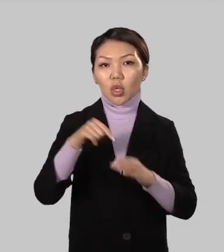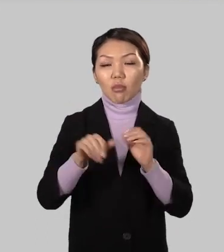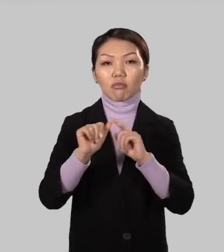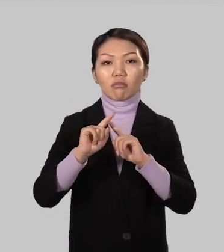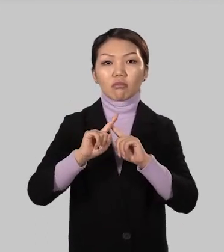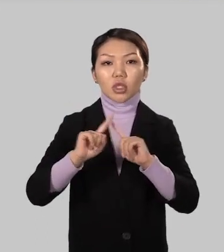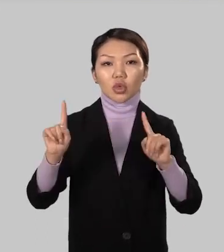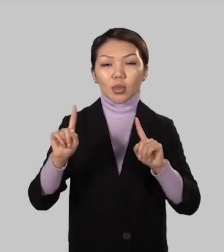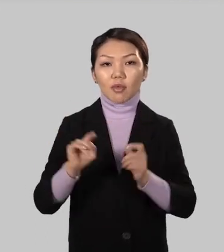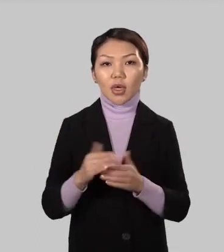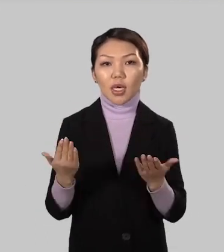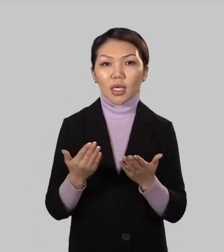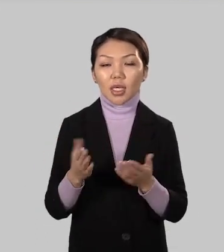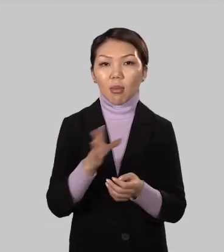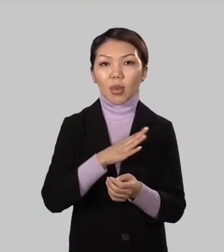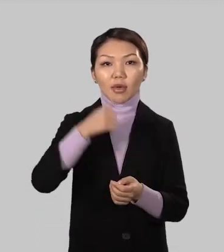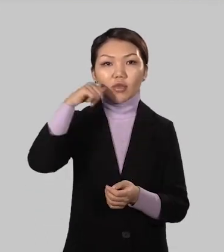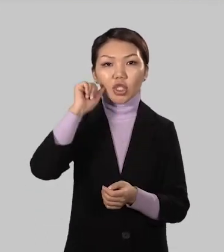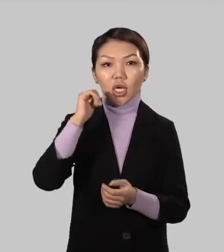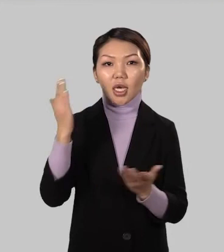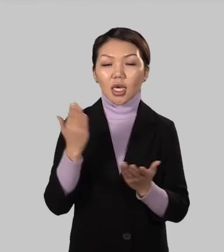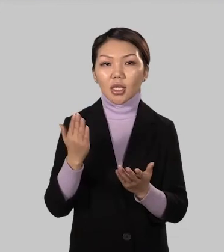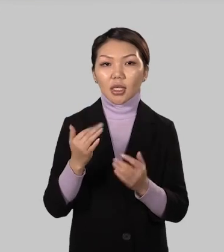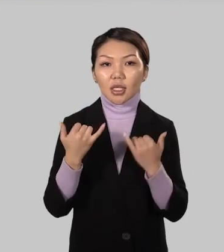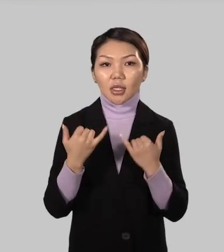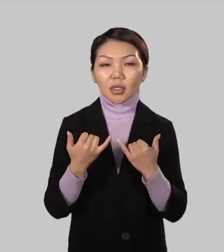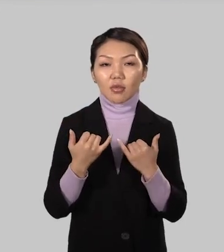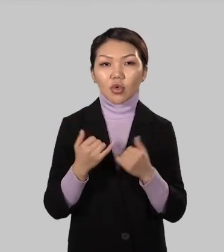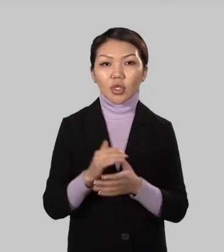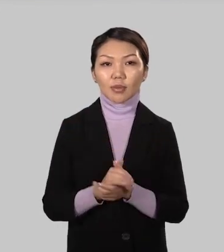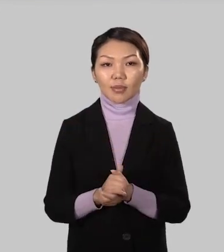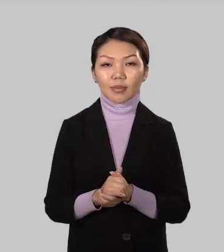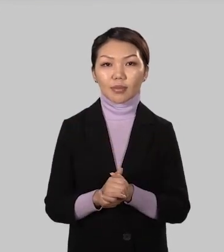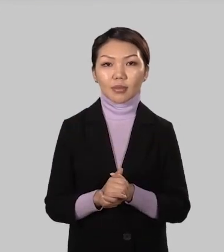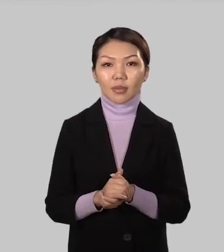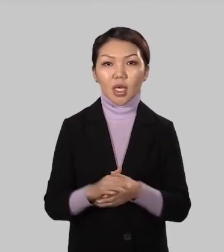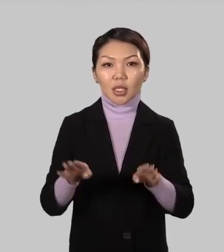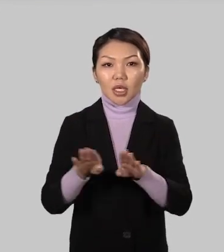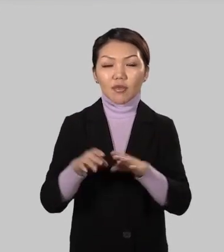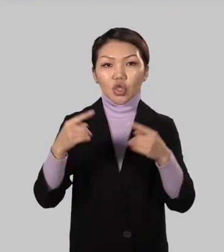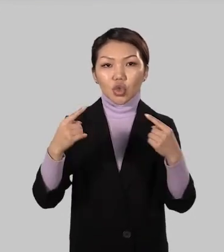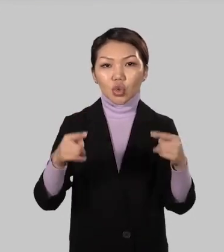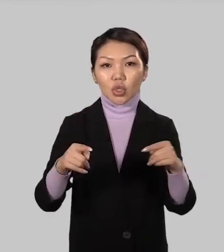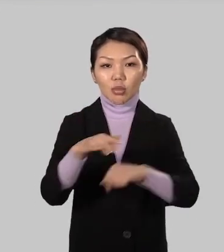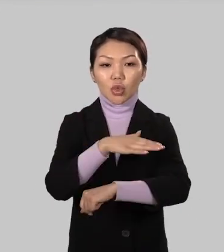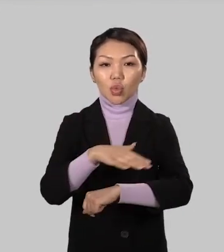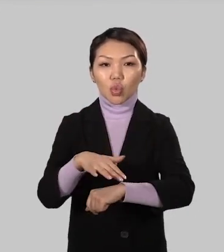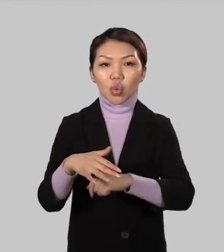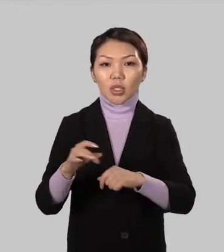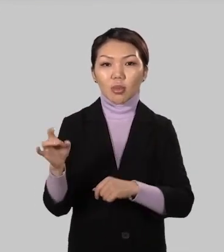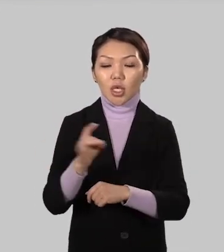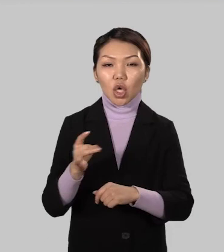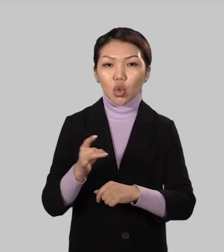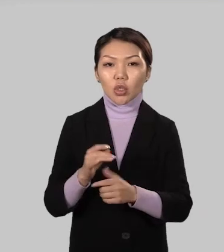особенного какими они были вчера какими стали сегодня сравните их с другими